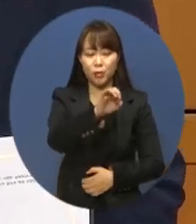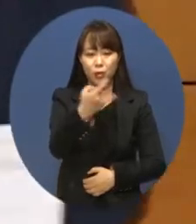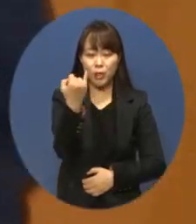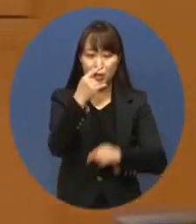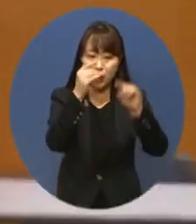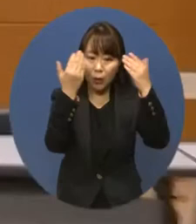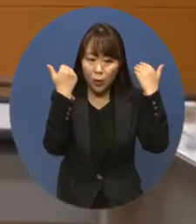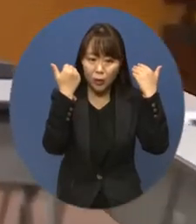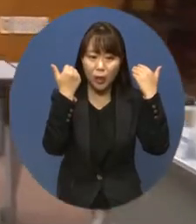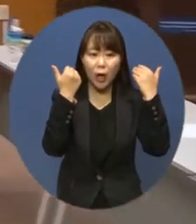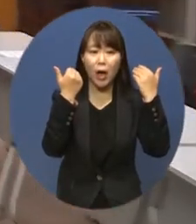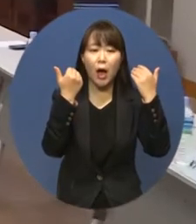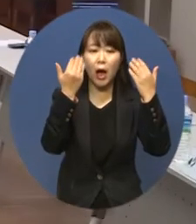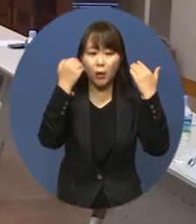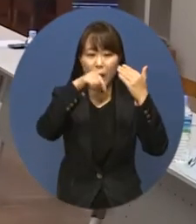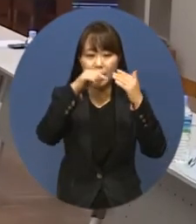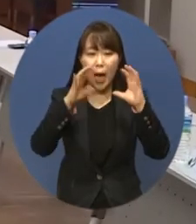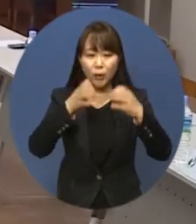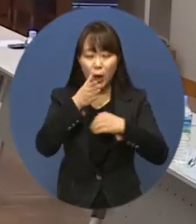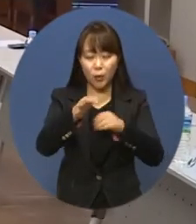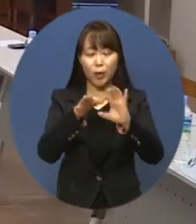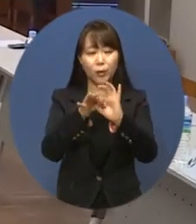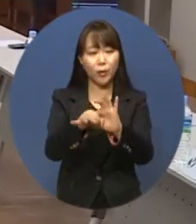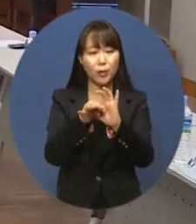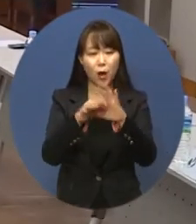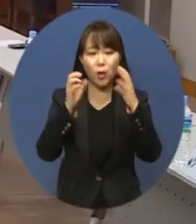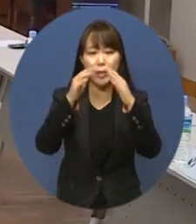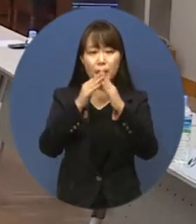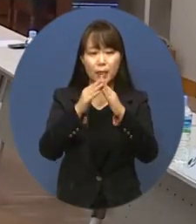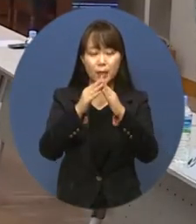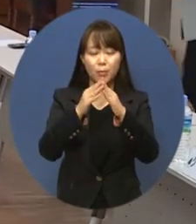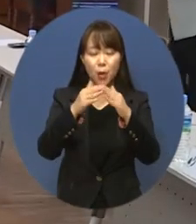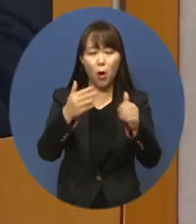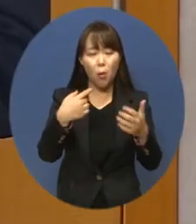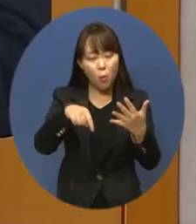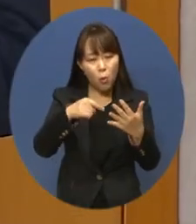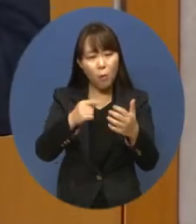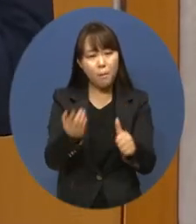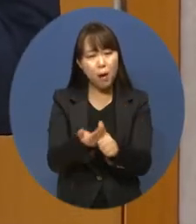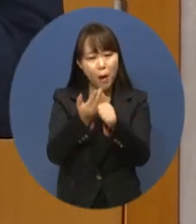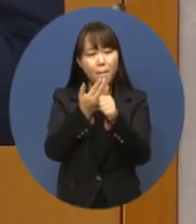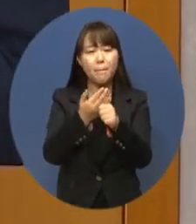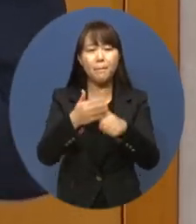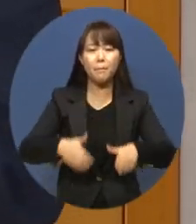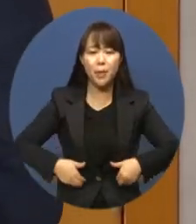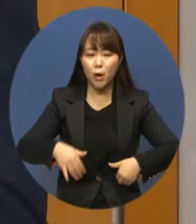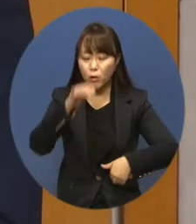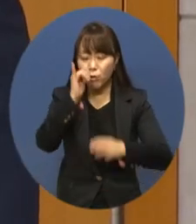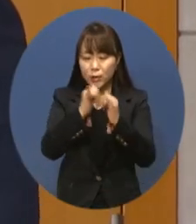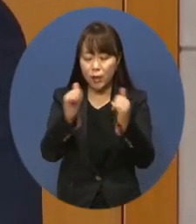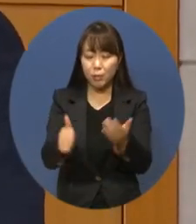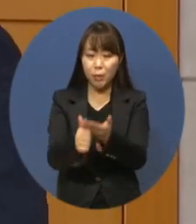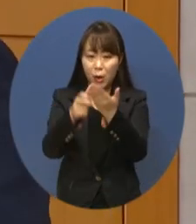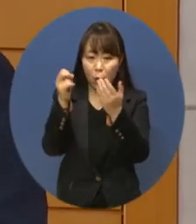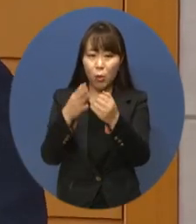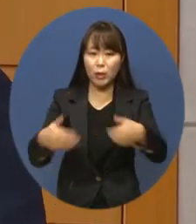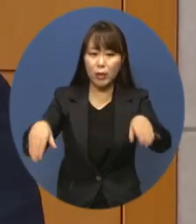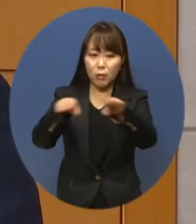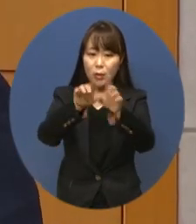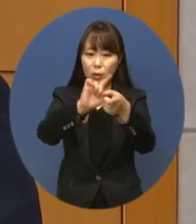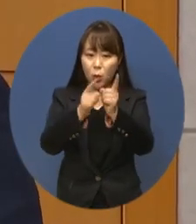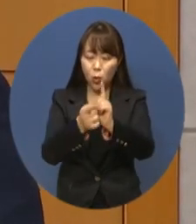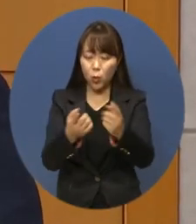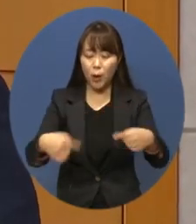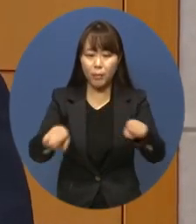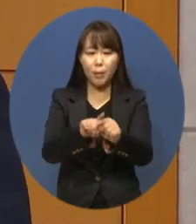숭이여대는 학내 아동 관련 학과를 통해 어린이집 보육에 필요한 우수 인재를 양성하며 기관 간